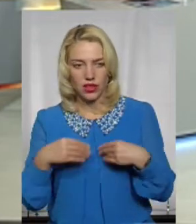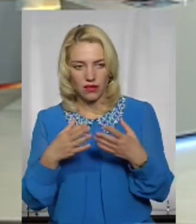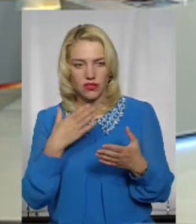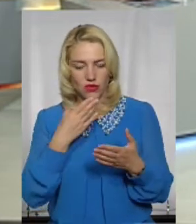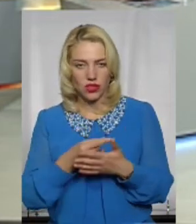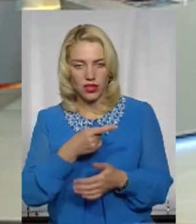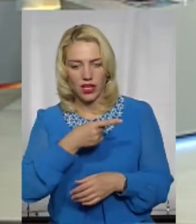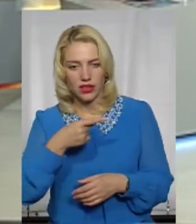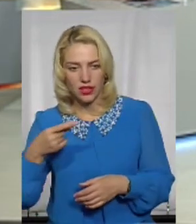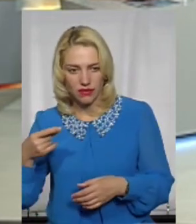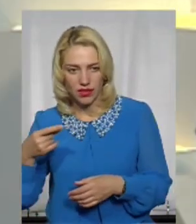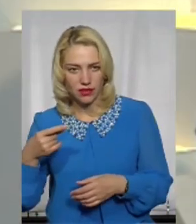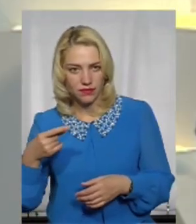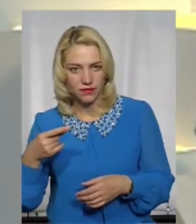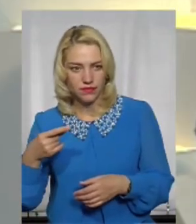свої